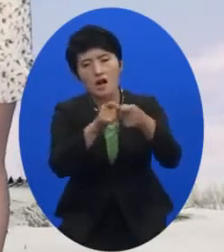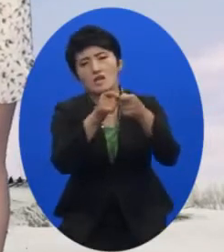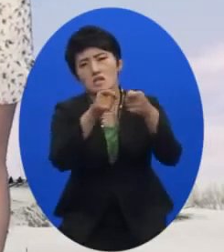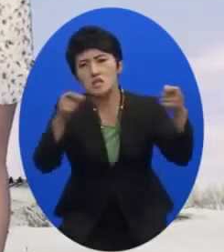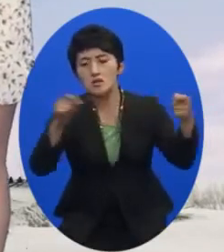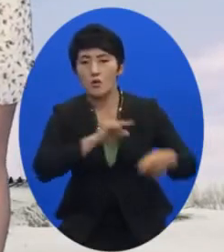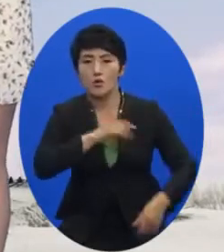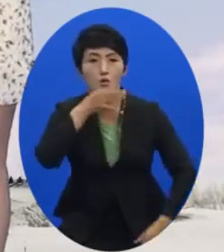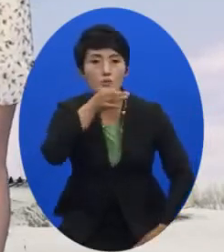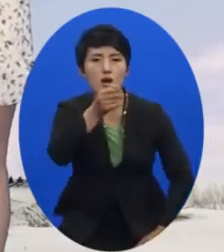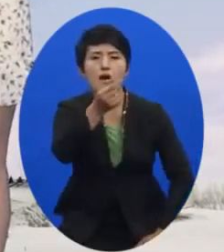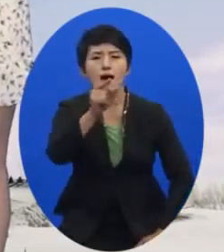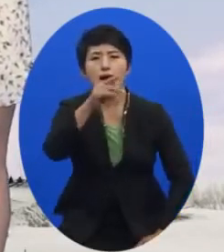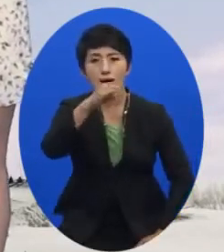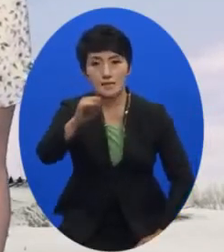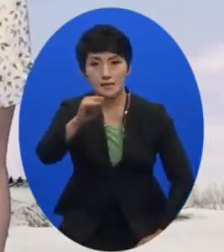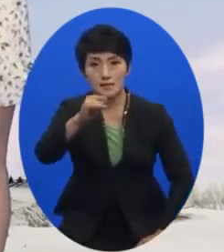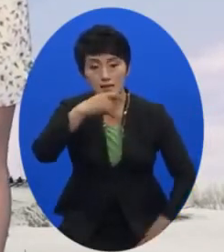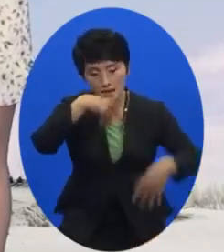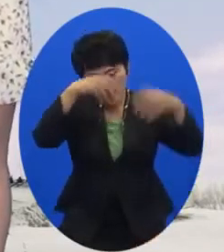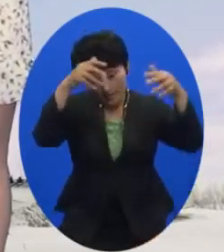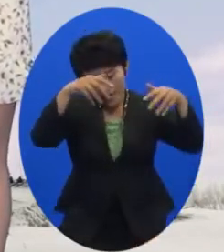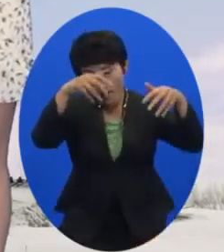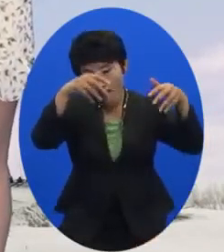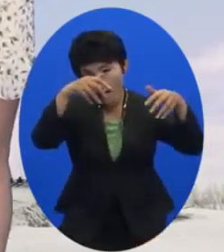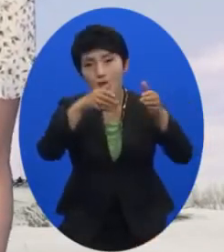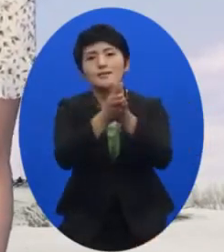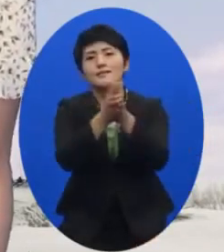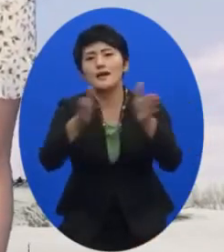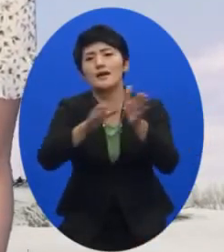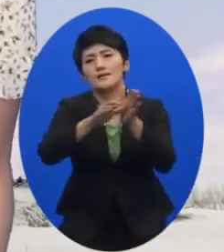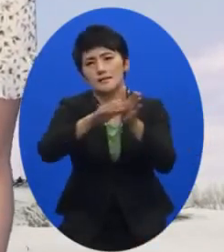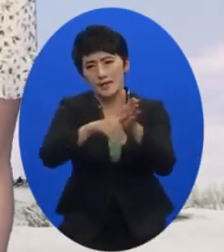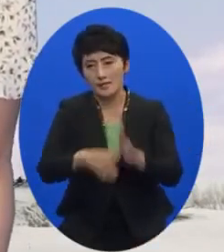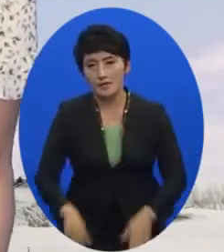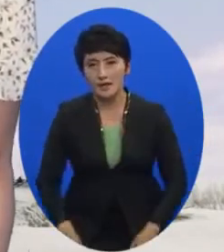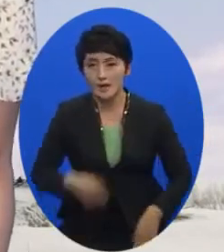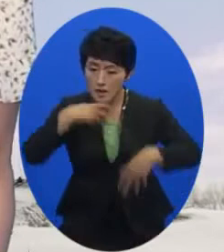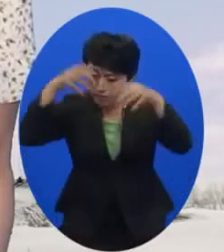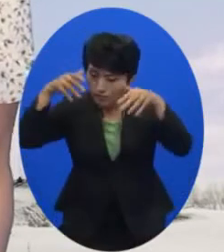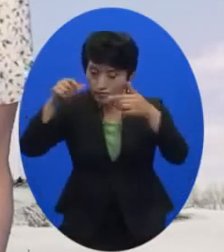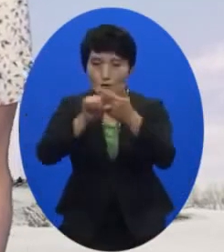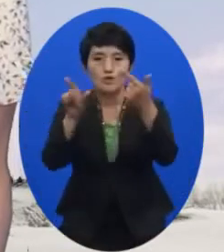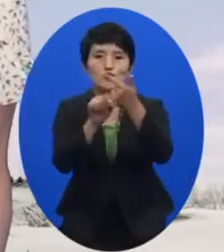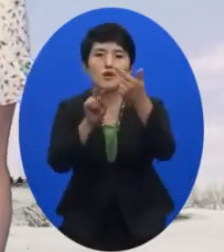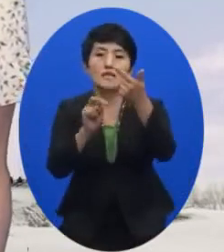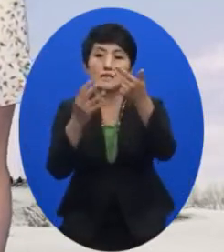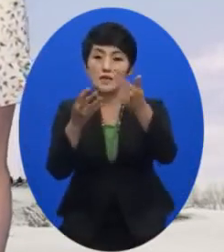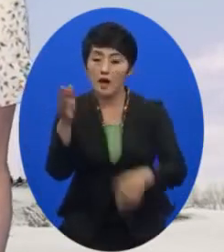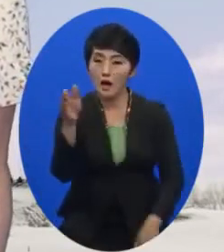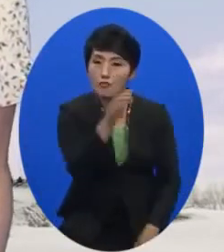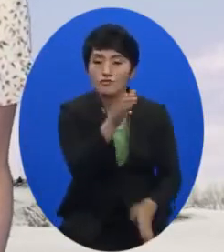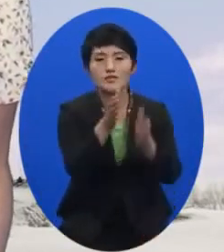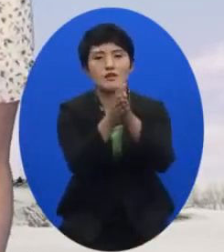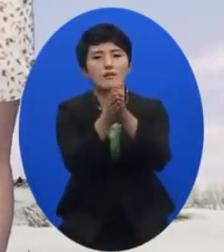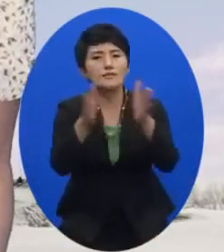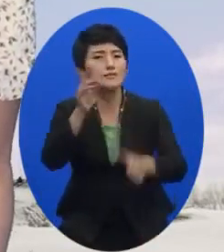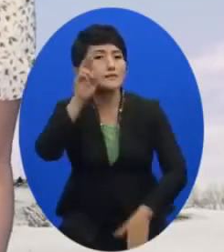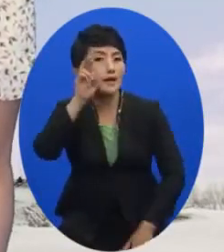하지는 가뭄이 끝나고 장마가 시작되는 때이기도 합니다. 올해 장마는 모레 24일부터 시작될 것으로